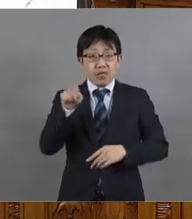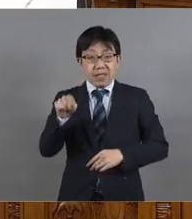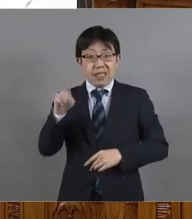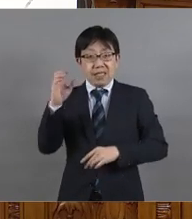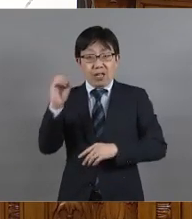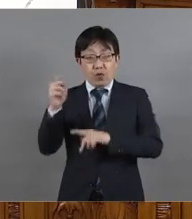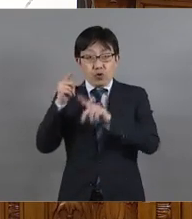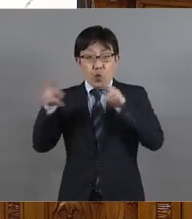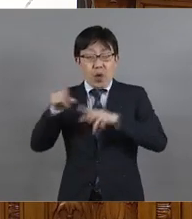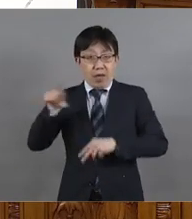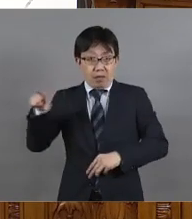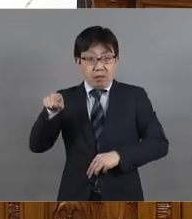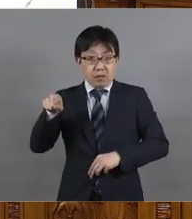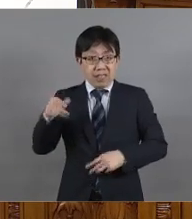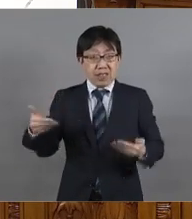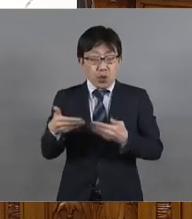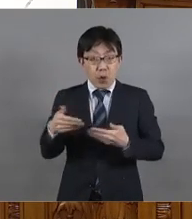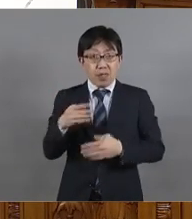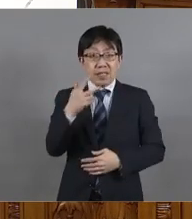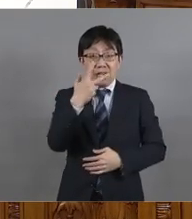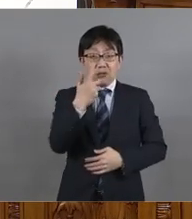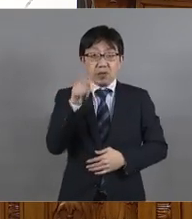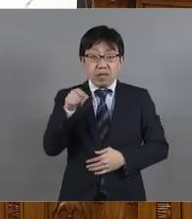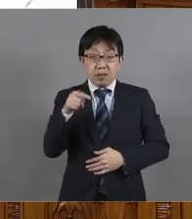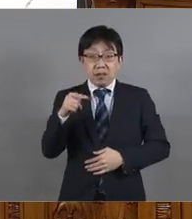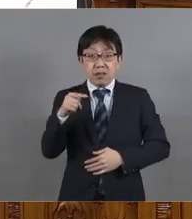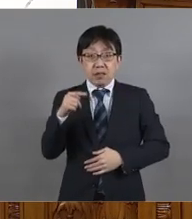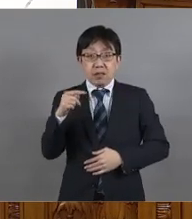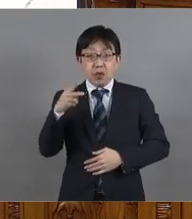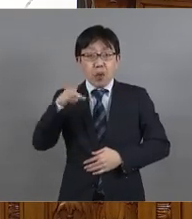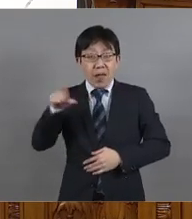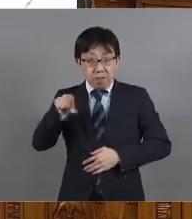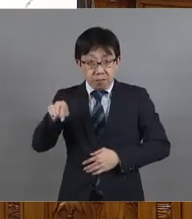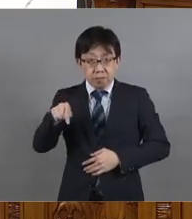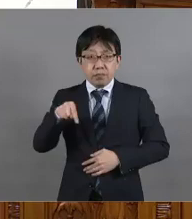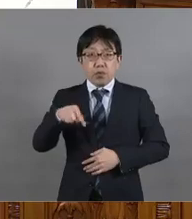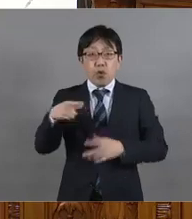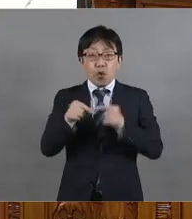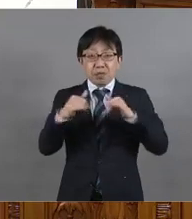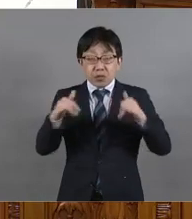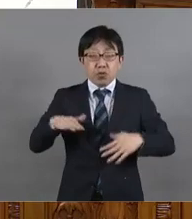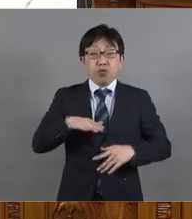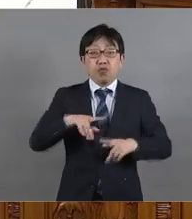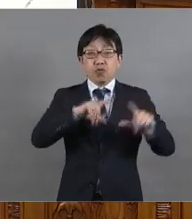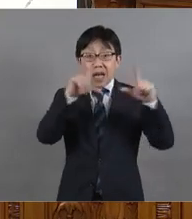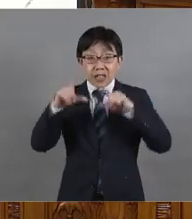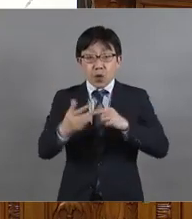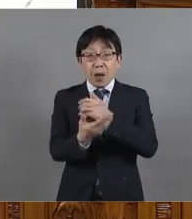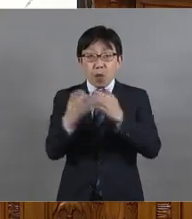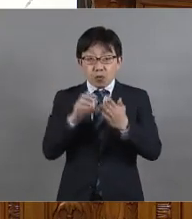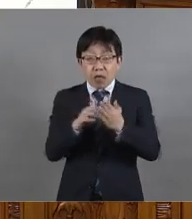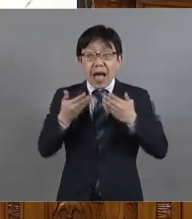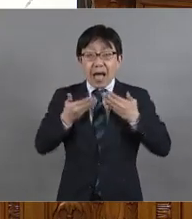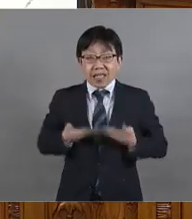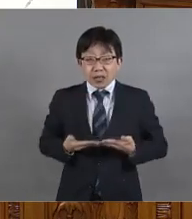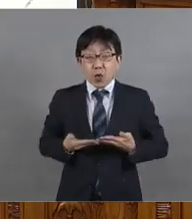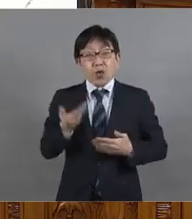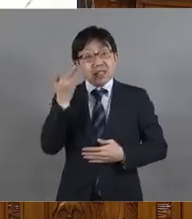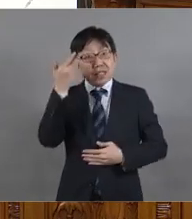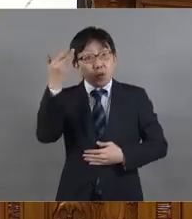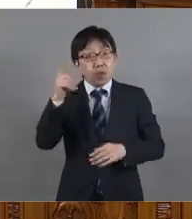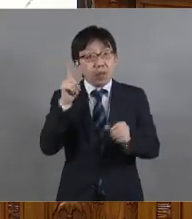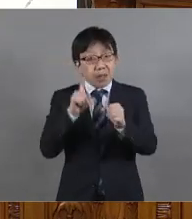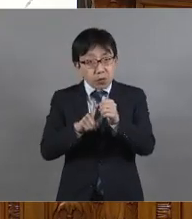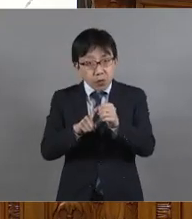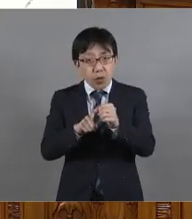事業規模703.6兆円程度の国民の命と暮らしを守る安心と希望のための総合経済